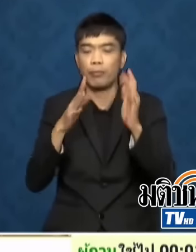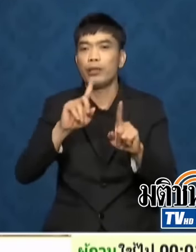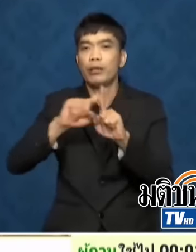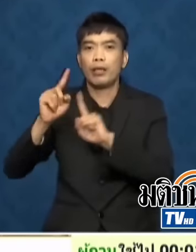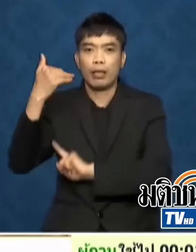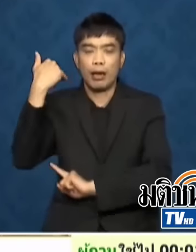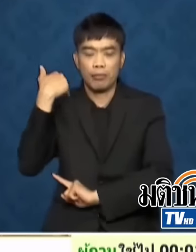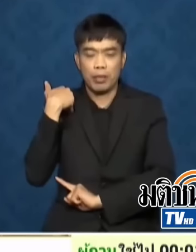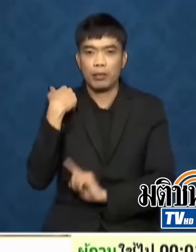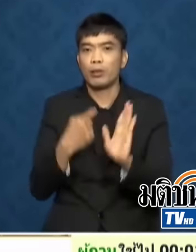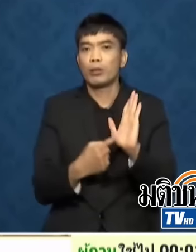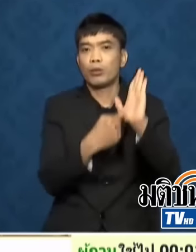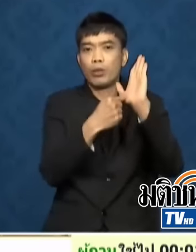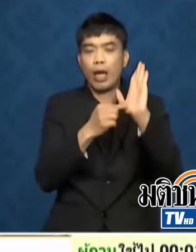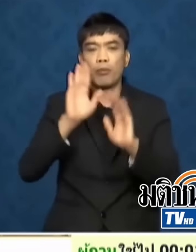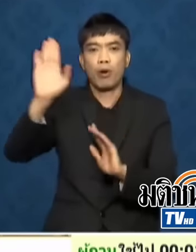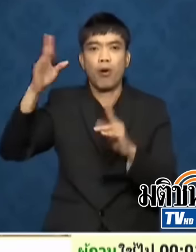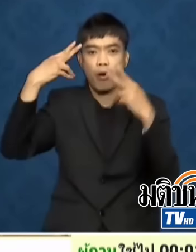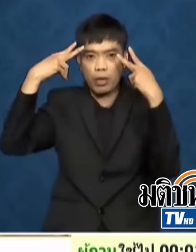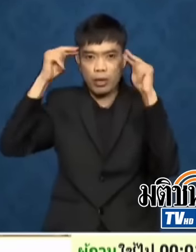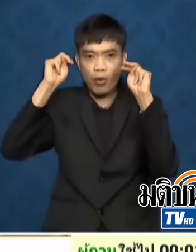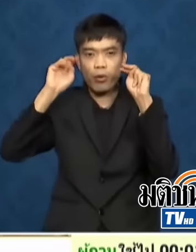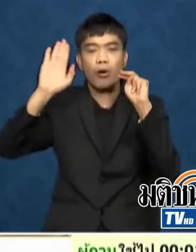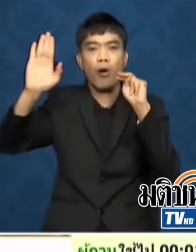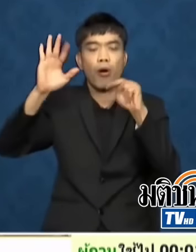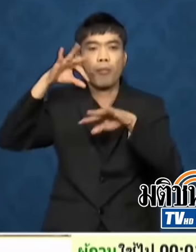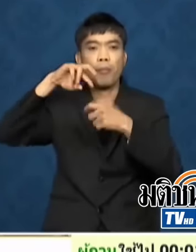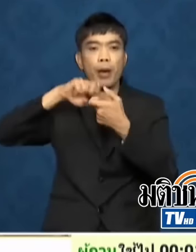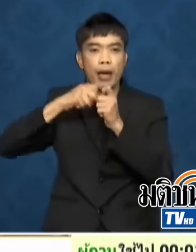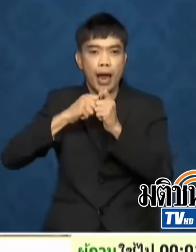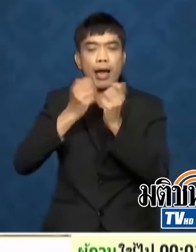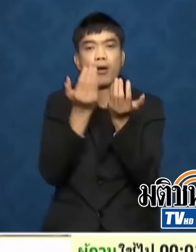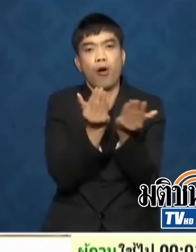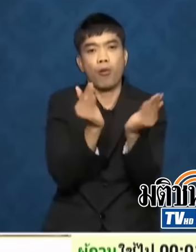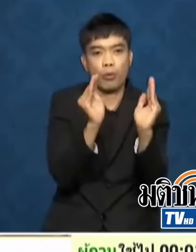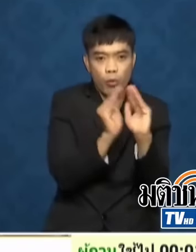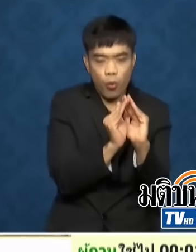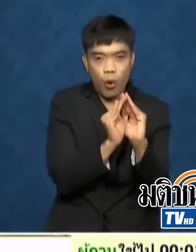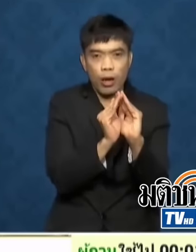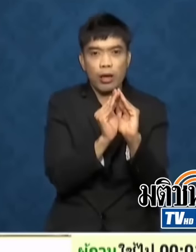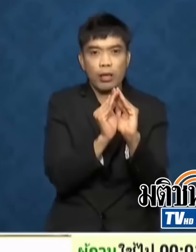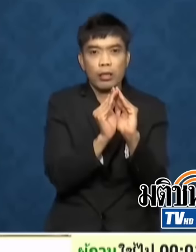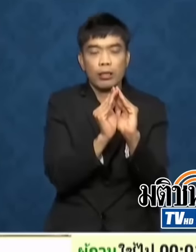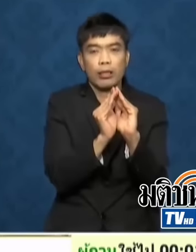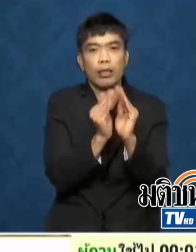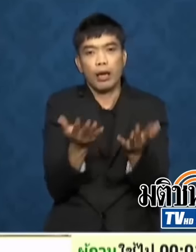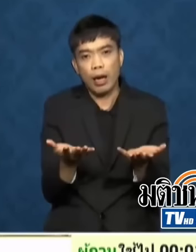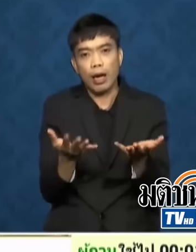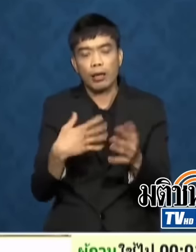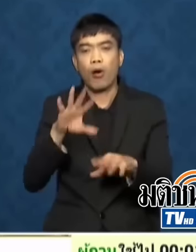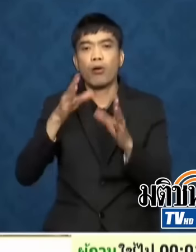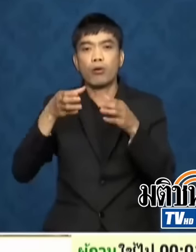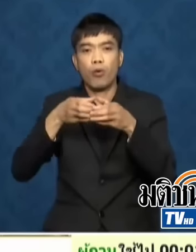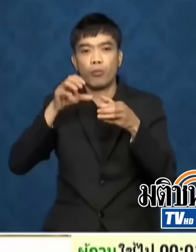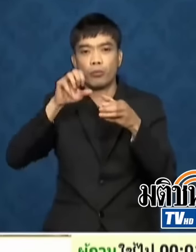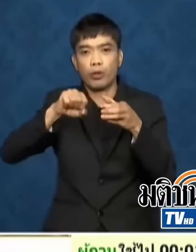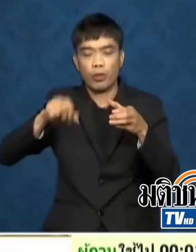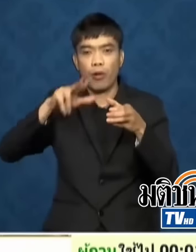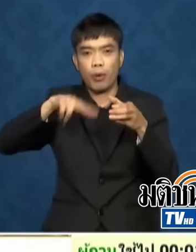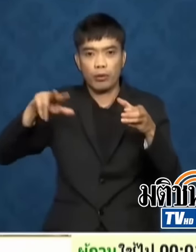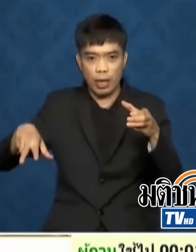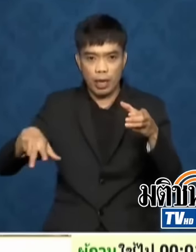จะเกิดขึ้นต่อตัวท่านอดีตนายกรัฐมนตรีต่อครอบครัวนะครับของท่านเองและต่อพรรคเพื่อไทยซึ่งเป็นพรร